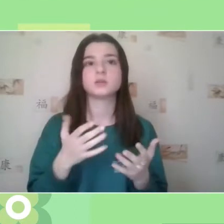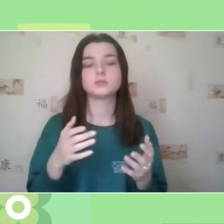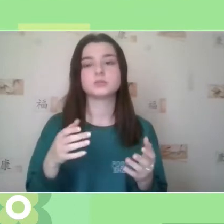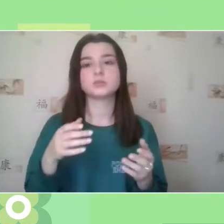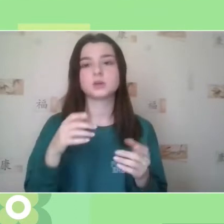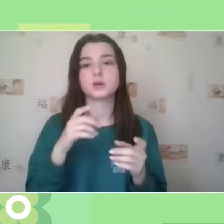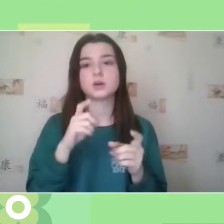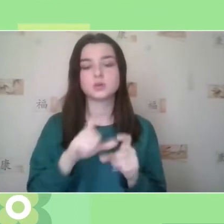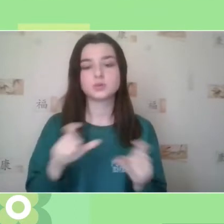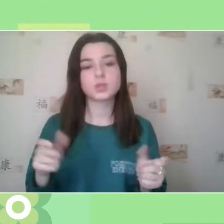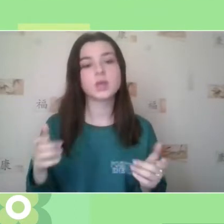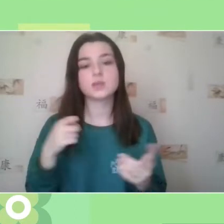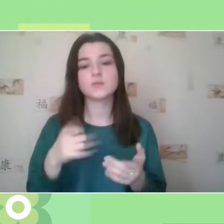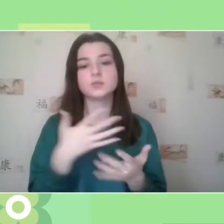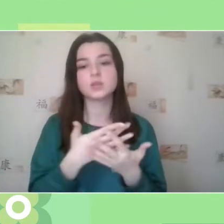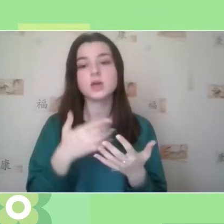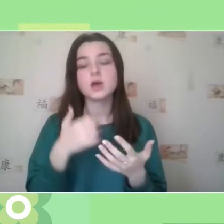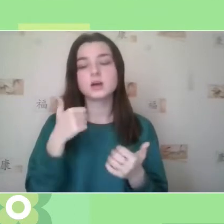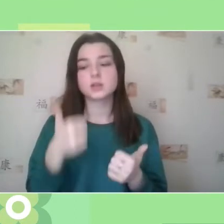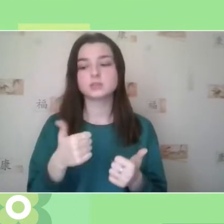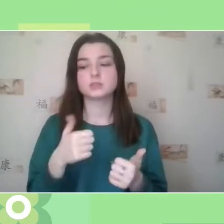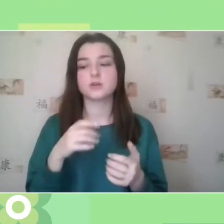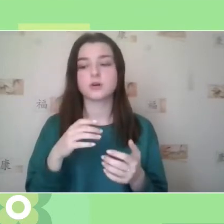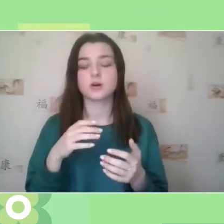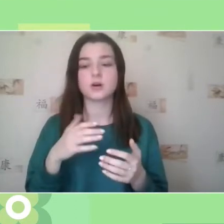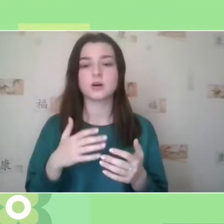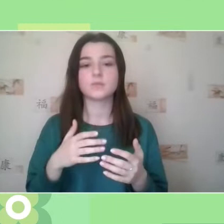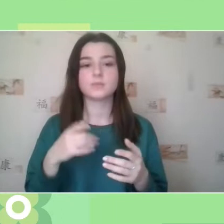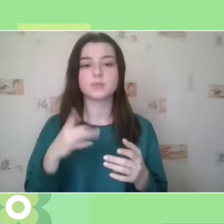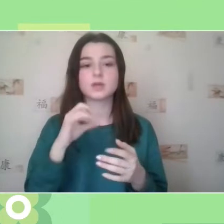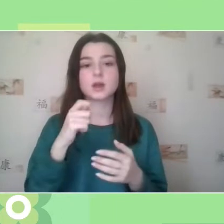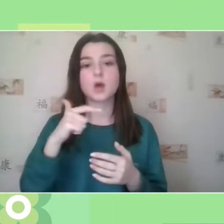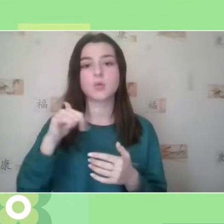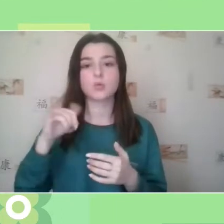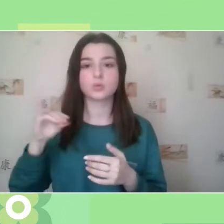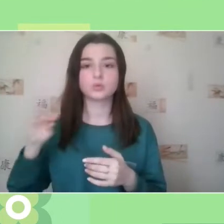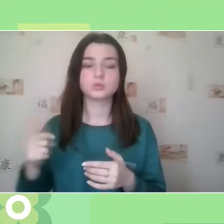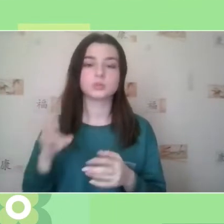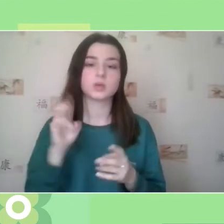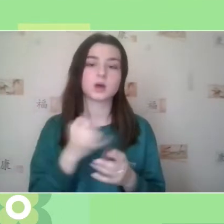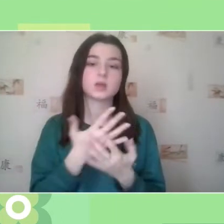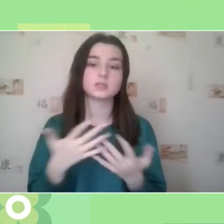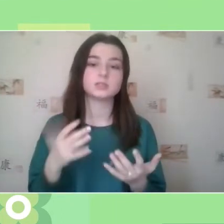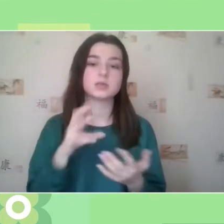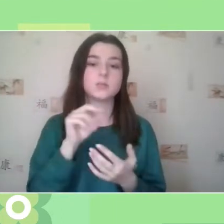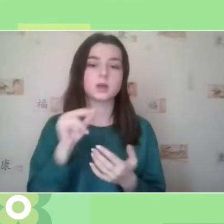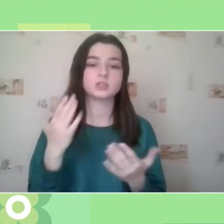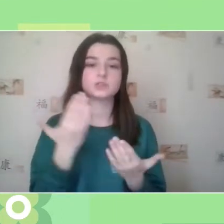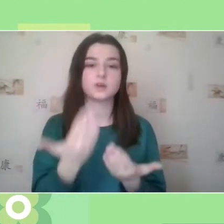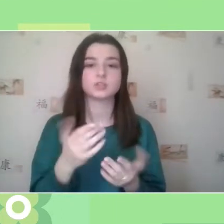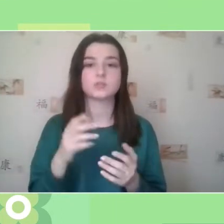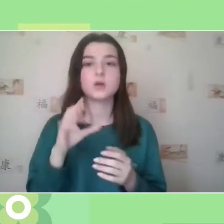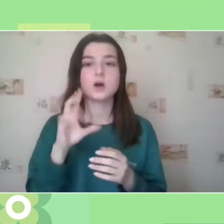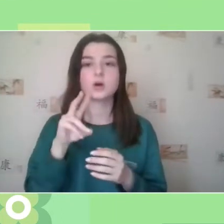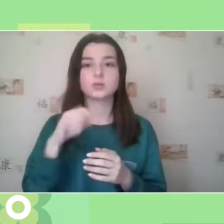Люди класно реагують на різноманітний мерч, так званий, тобто сувенірну продукцію з вашим логотипом. У нас є приміщення прес-клубу